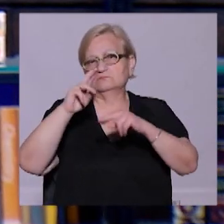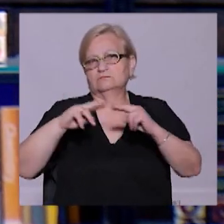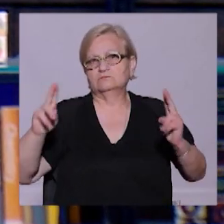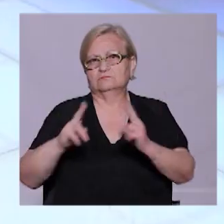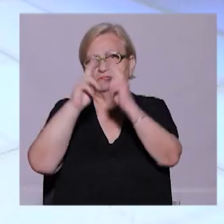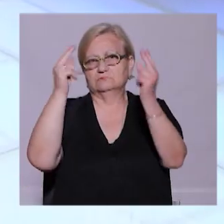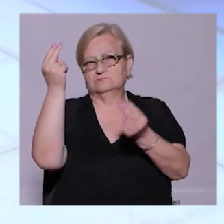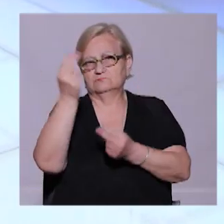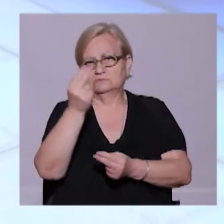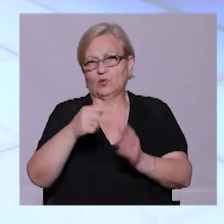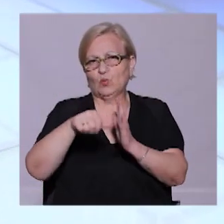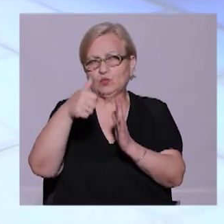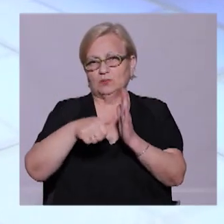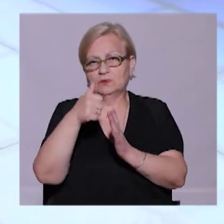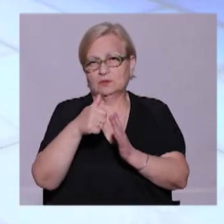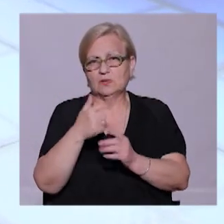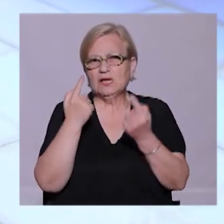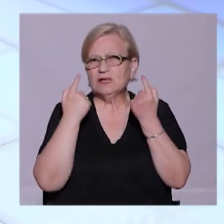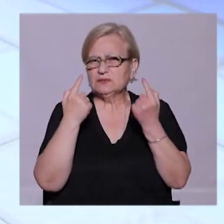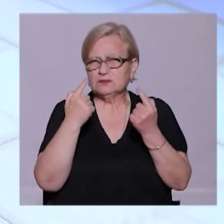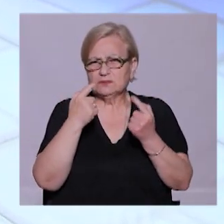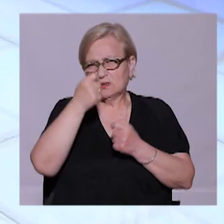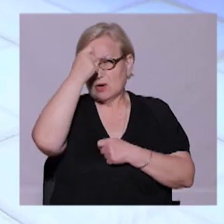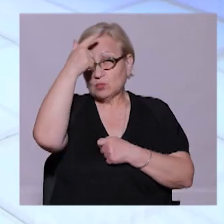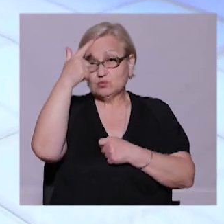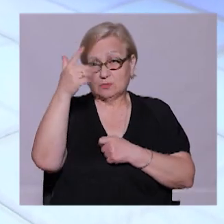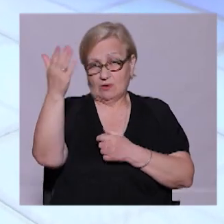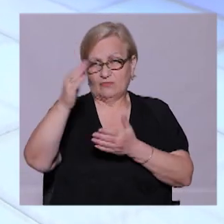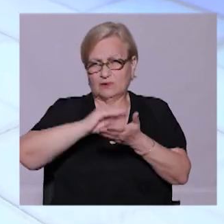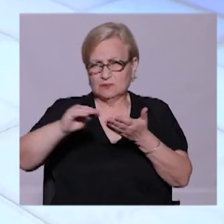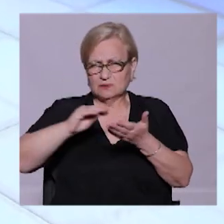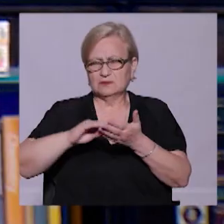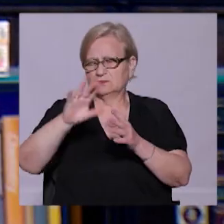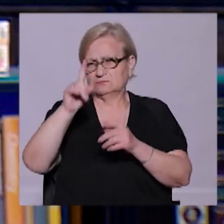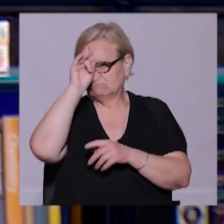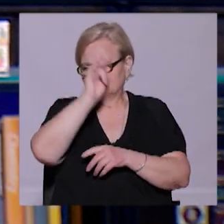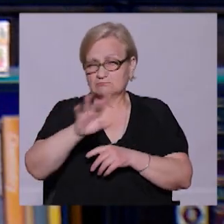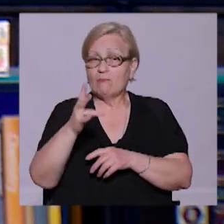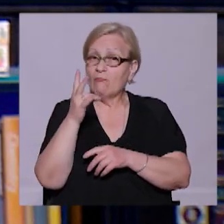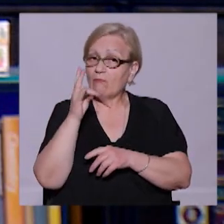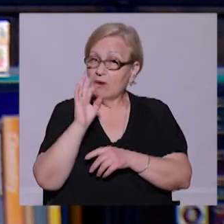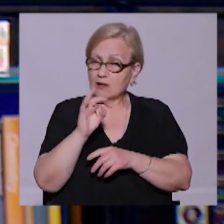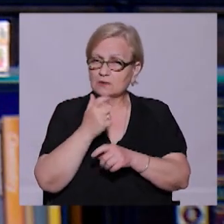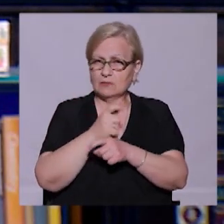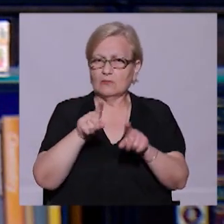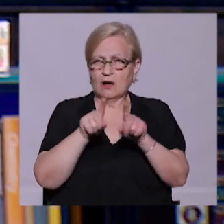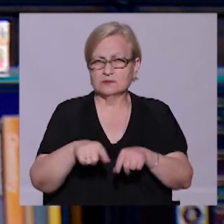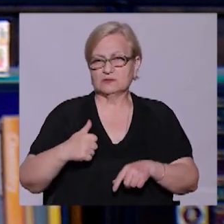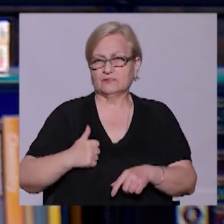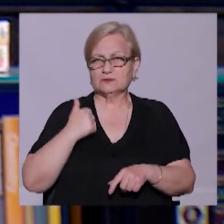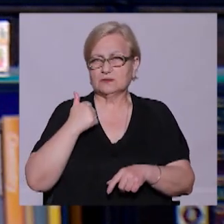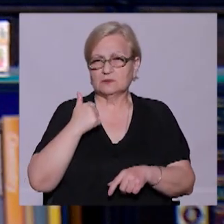ხომ უცილოდ დიდია რუსთაველი და თანავარსკვლავედი მისი, მაგრამ არანაკლებსა ამაყოა